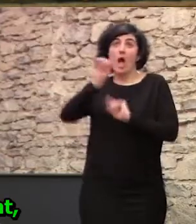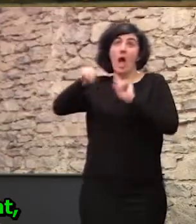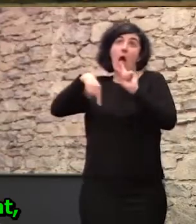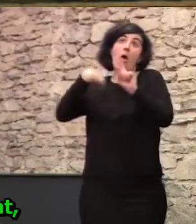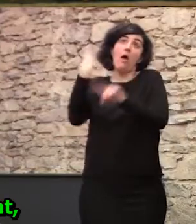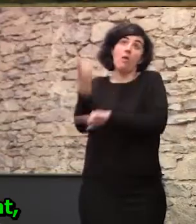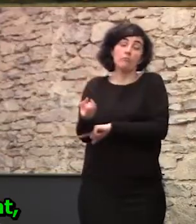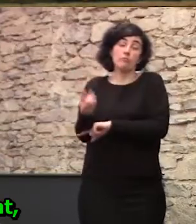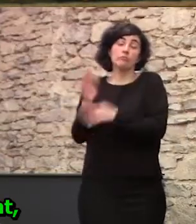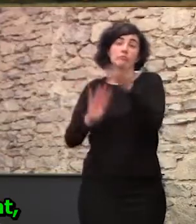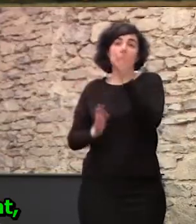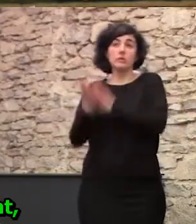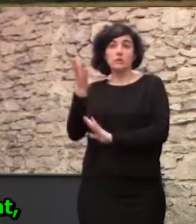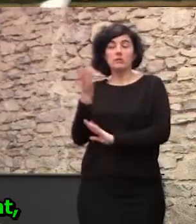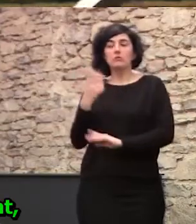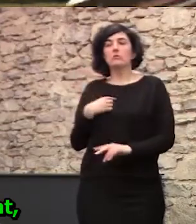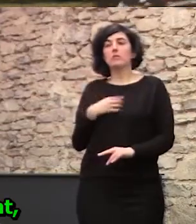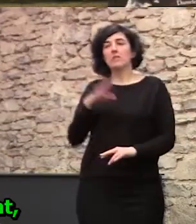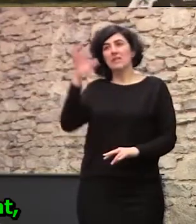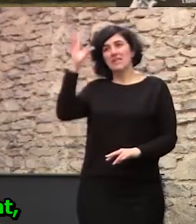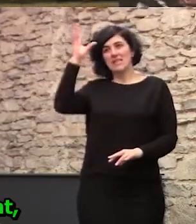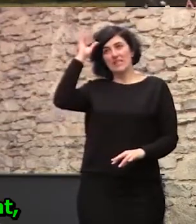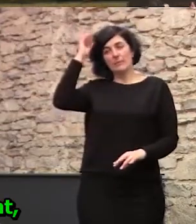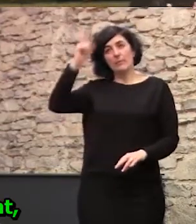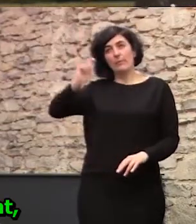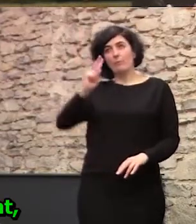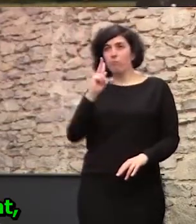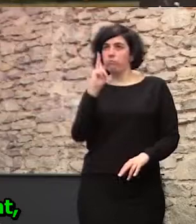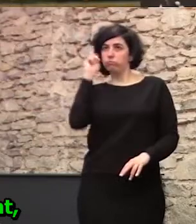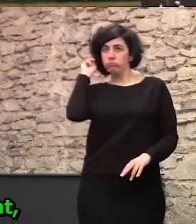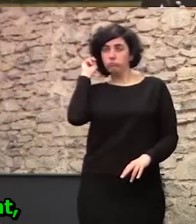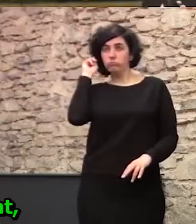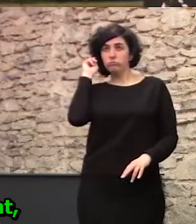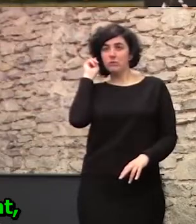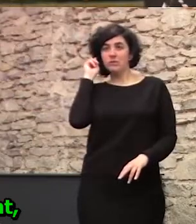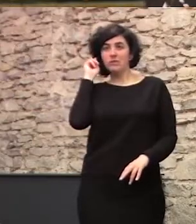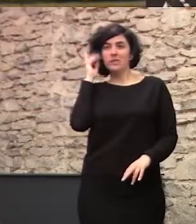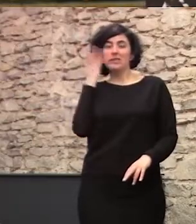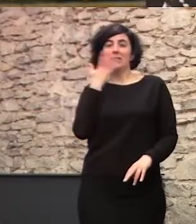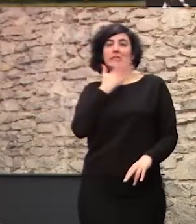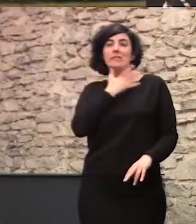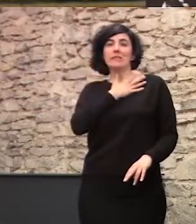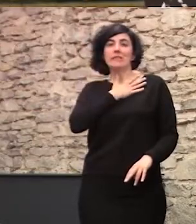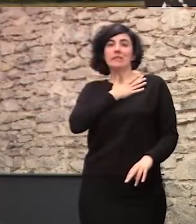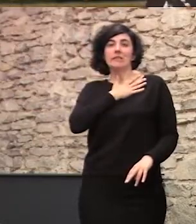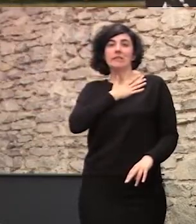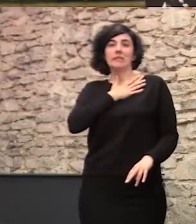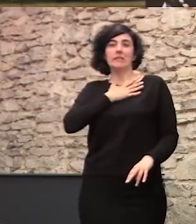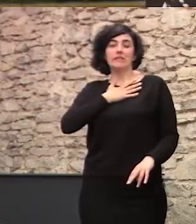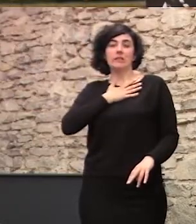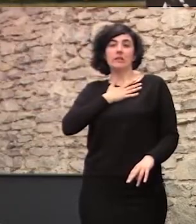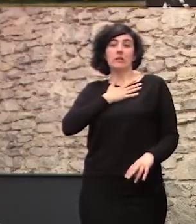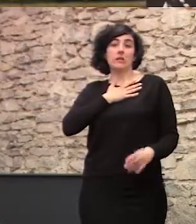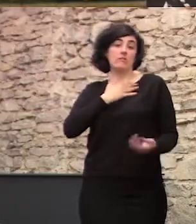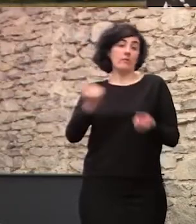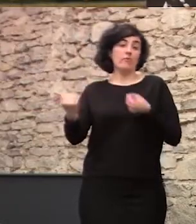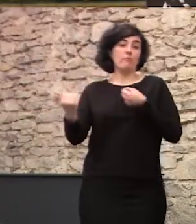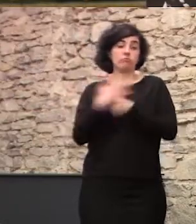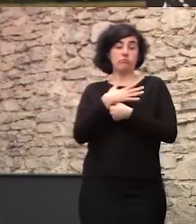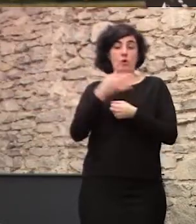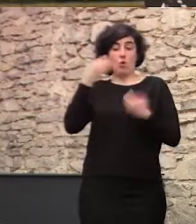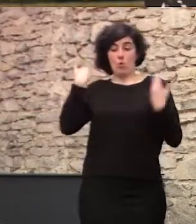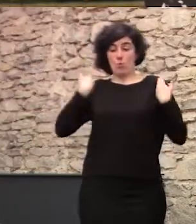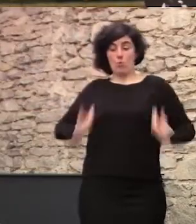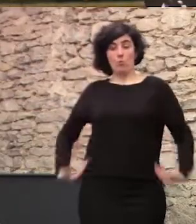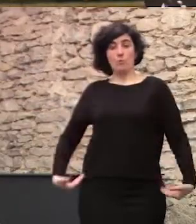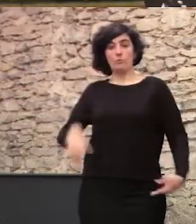Eta ia mozteko keinu hori ordea da baitere, gorputzari gertatzen zaion gauza bat, baina norberak, bueno, kasu